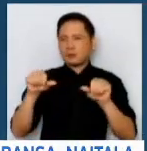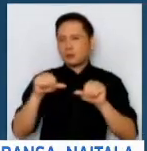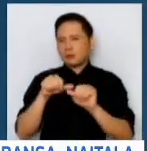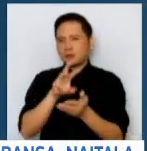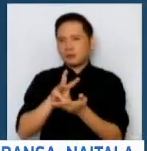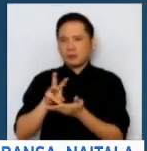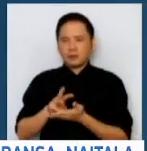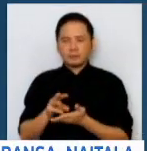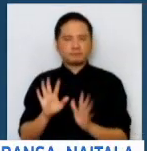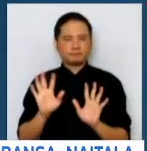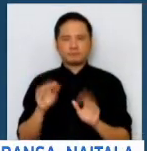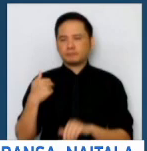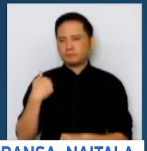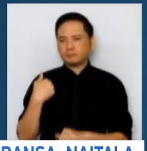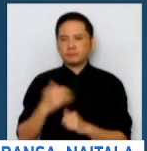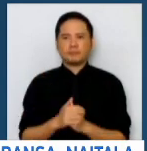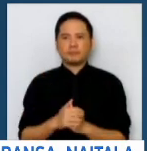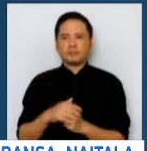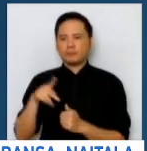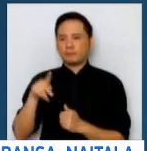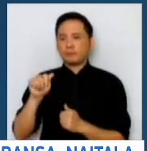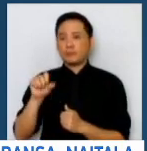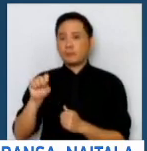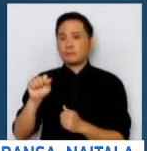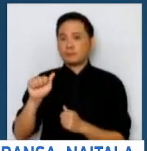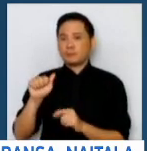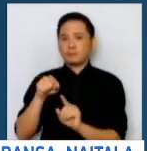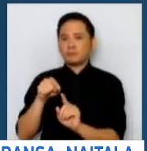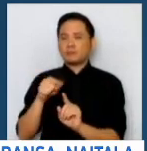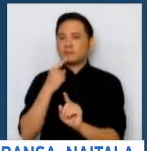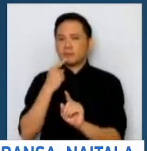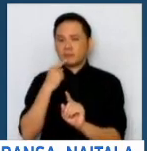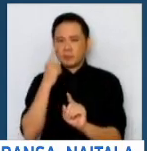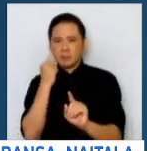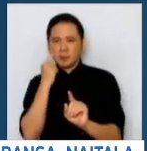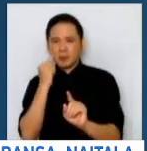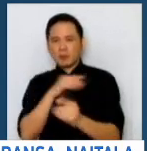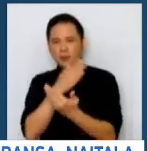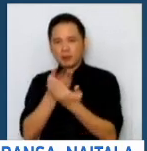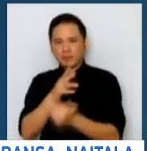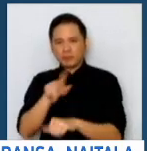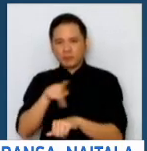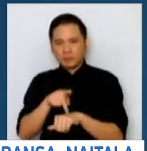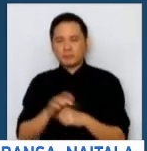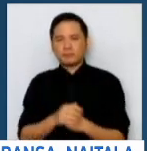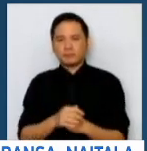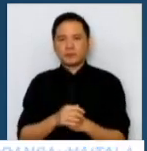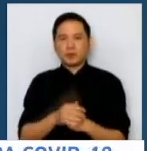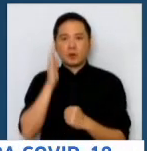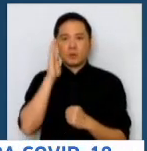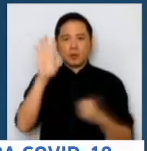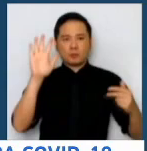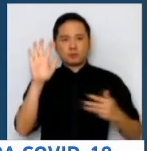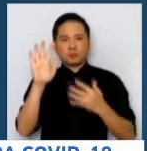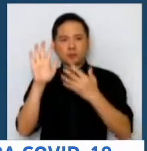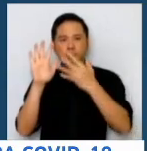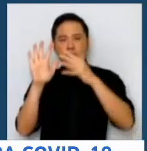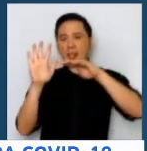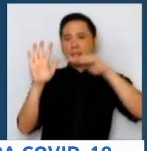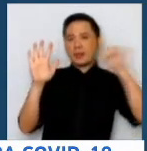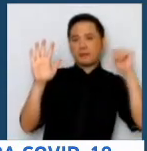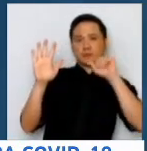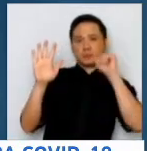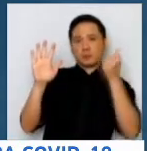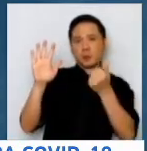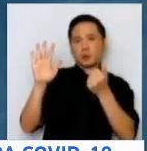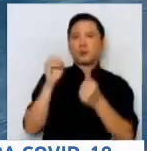PAGASA, mababa ang tsansa ng maglandfall ng bagyong Isang. Posibleng nasa labas na ito ng PIR bukas o sa Linggo. Dahil